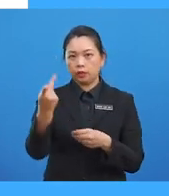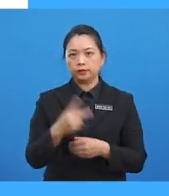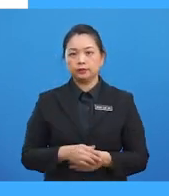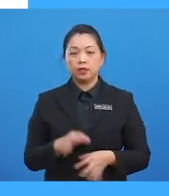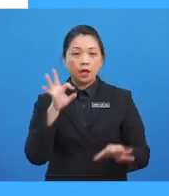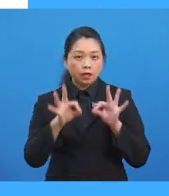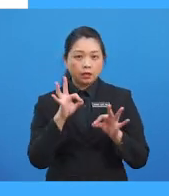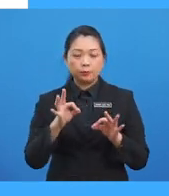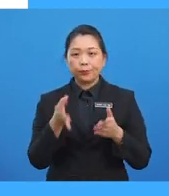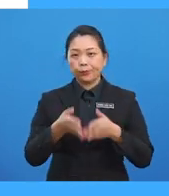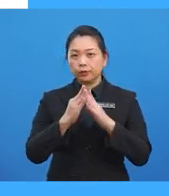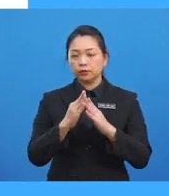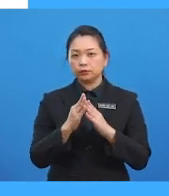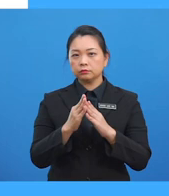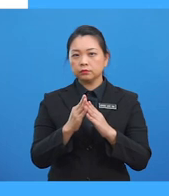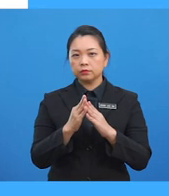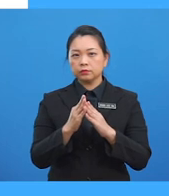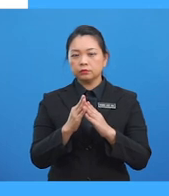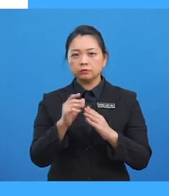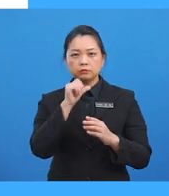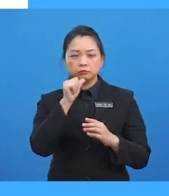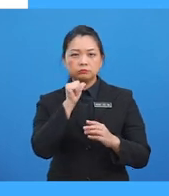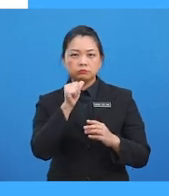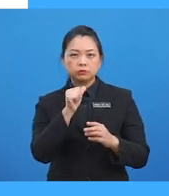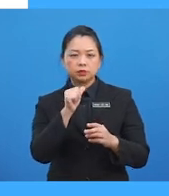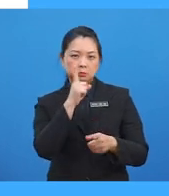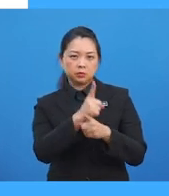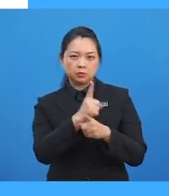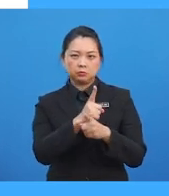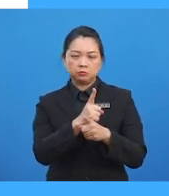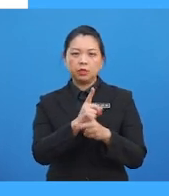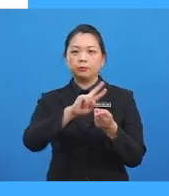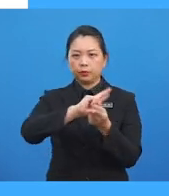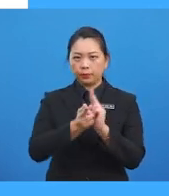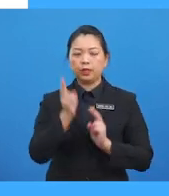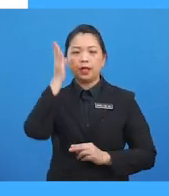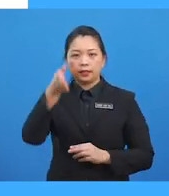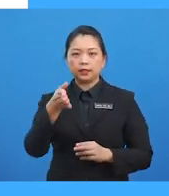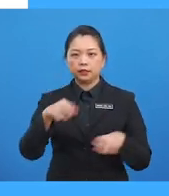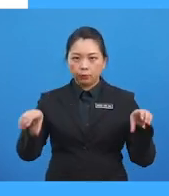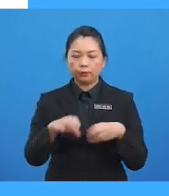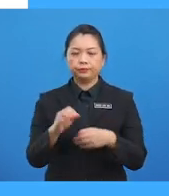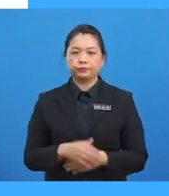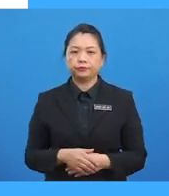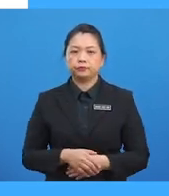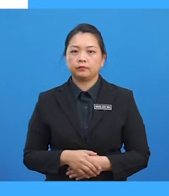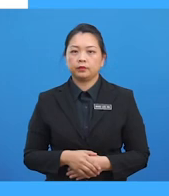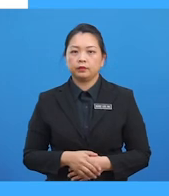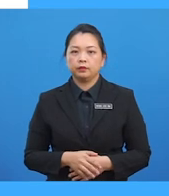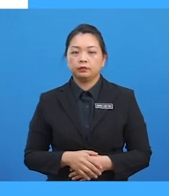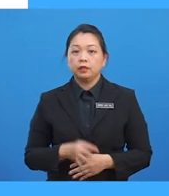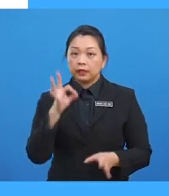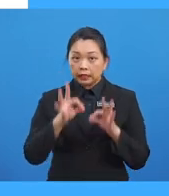keenam, sekiranya permohonan tidak memenuhi peruntukan yang ditetapkan, pindaan akan dibuat. Ketujuh,